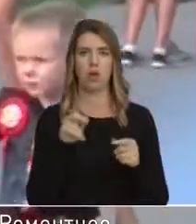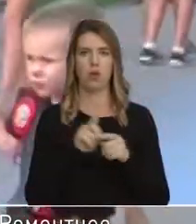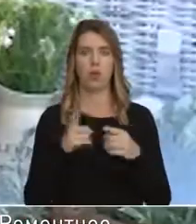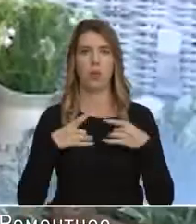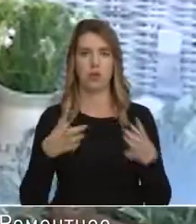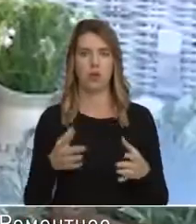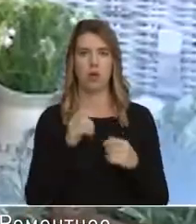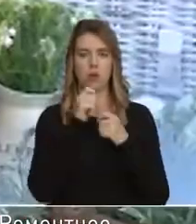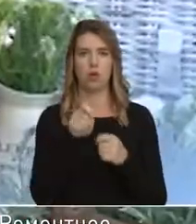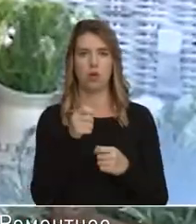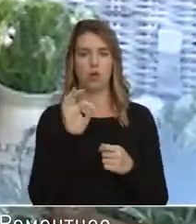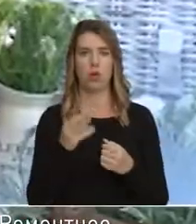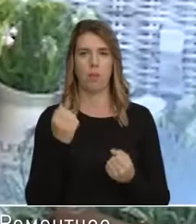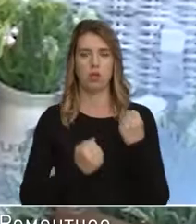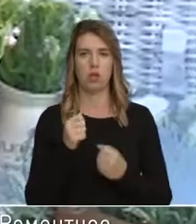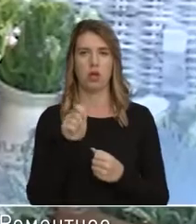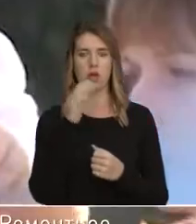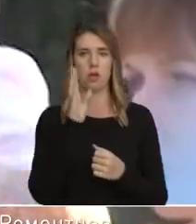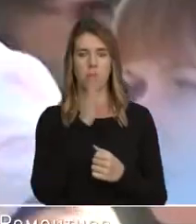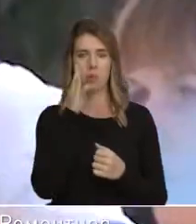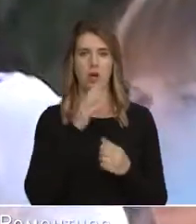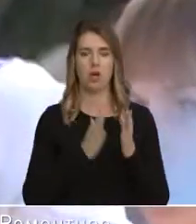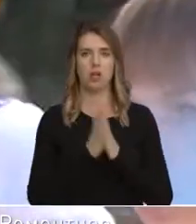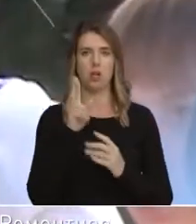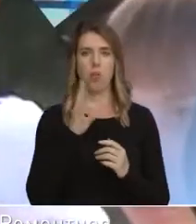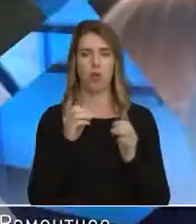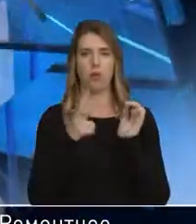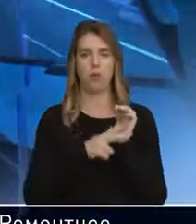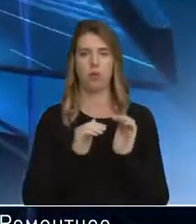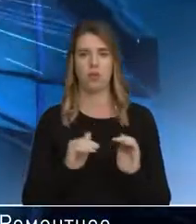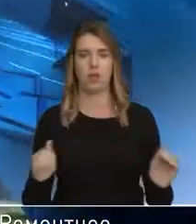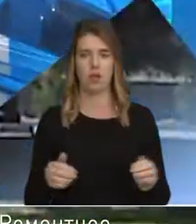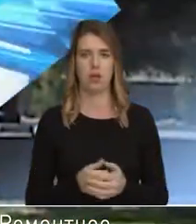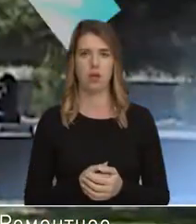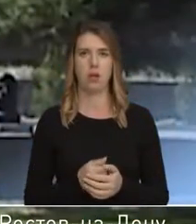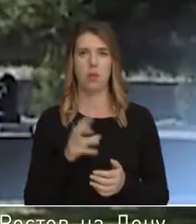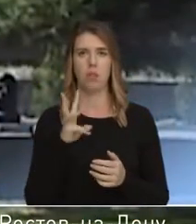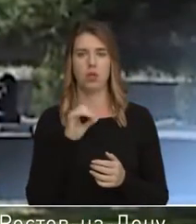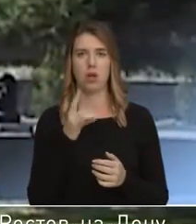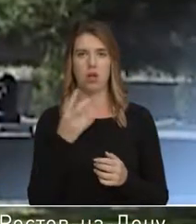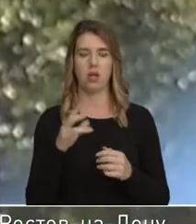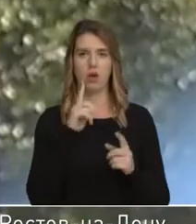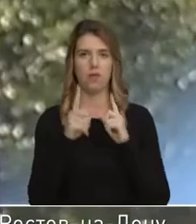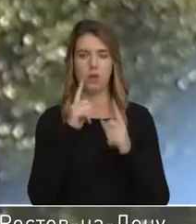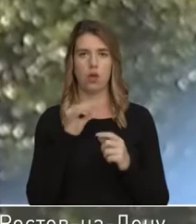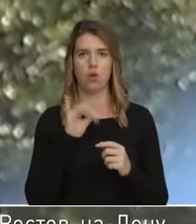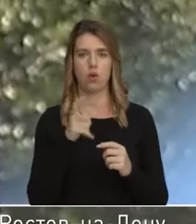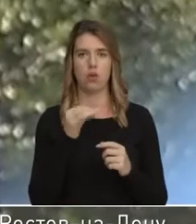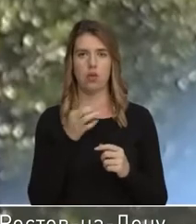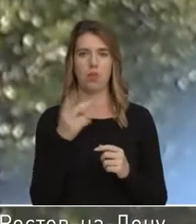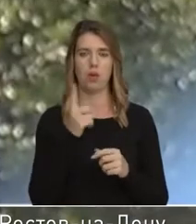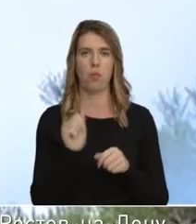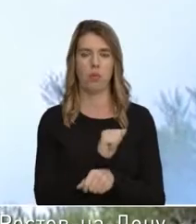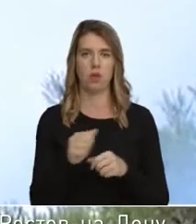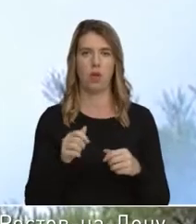Донской столице вручат ключи от автомобилей родителям, которые растят 8 и больше детей. Межрегиональная конференция «Юг России. Первые